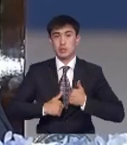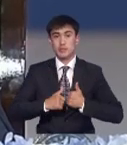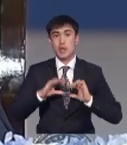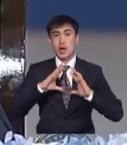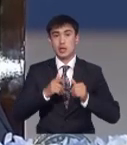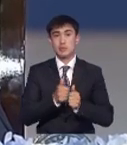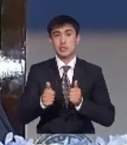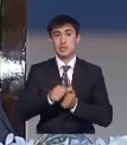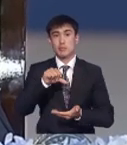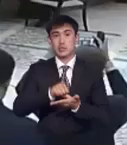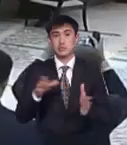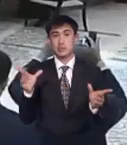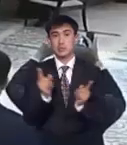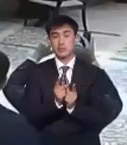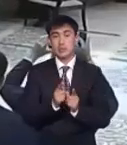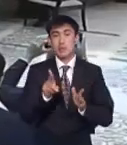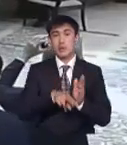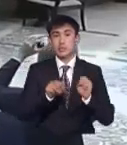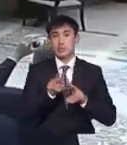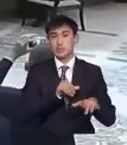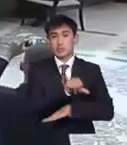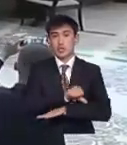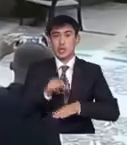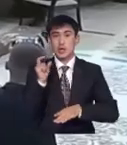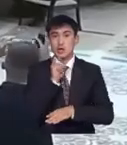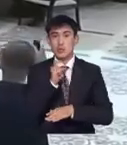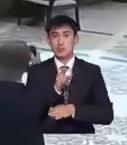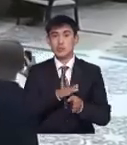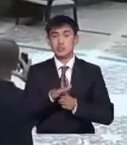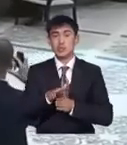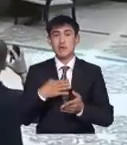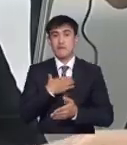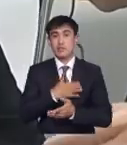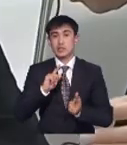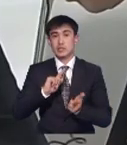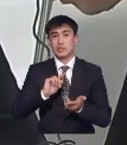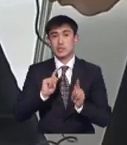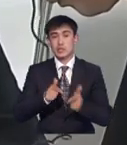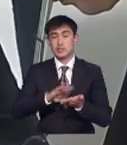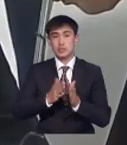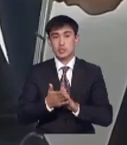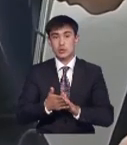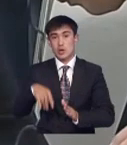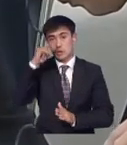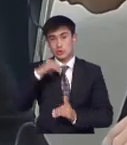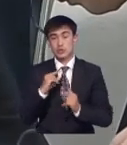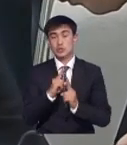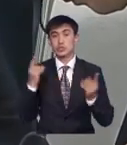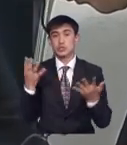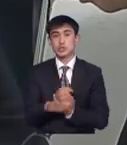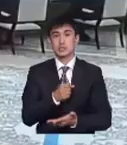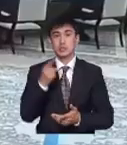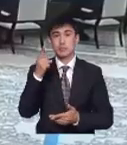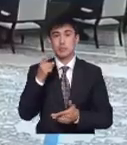әлем лидерлерінің басын біріктіріп, қауіпсіздік, шекара, экономика саласында маңызды келісімдер жасау Қазақстан үшін ірі жетістік